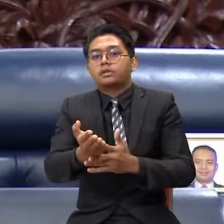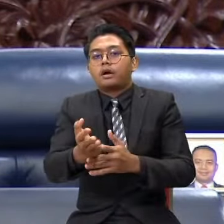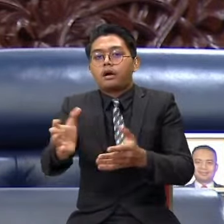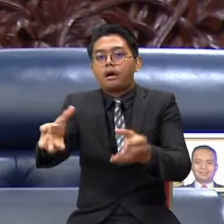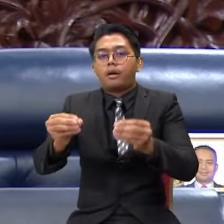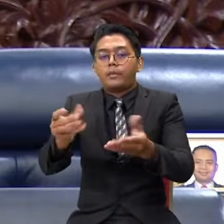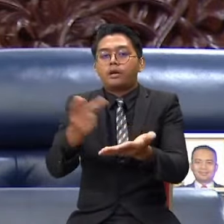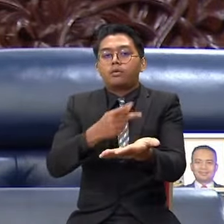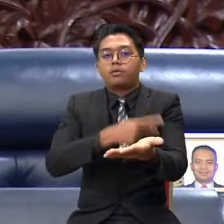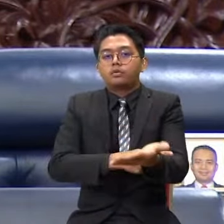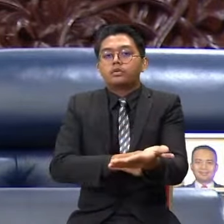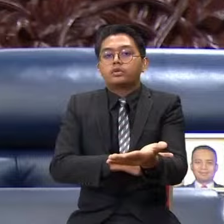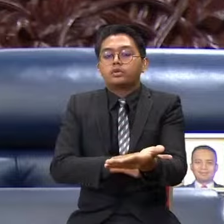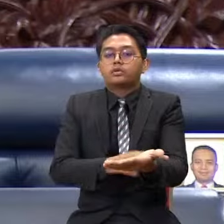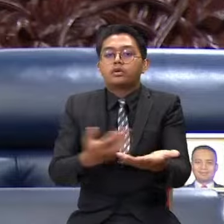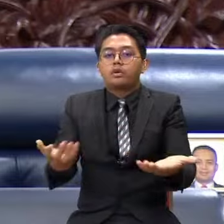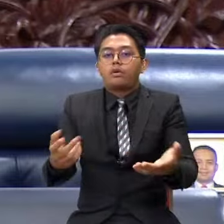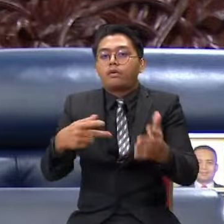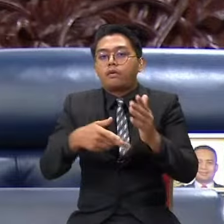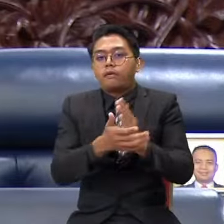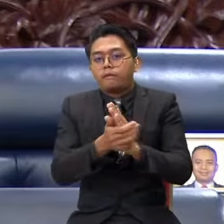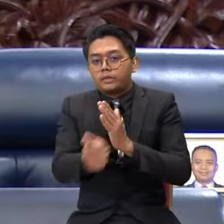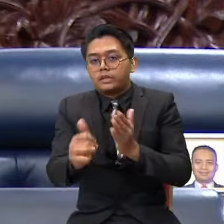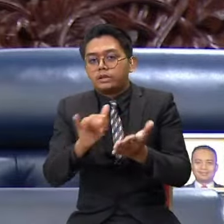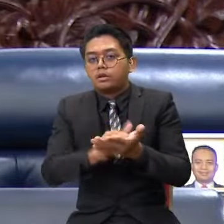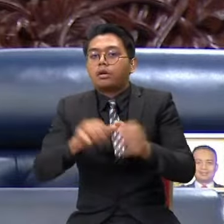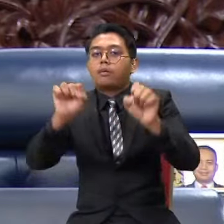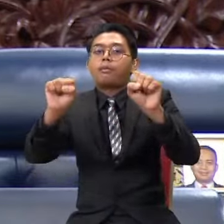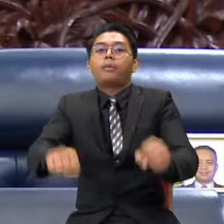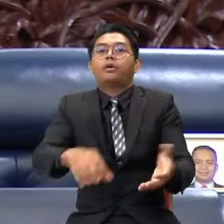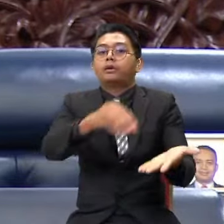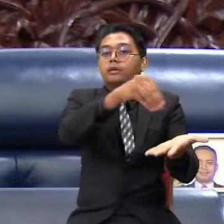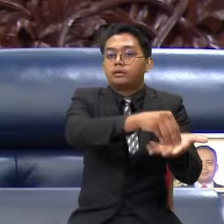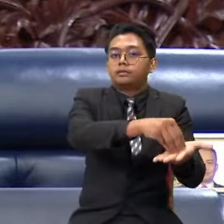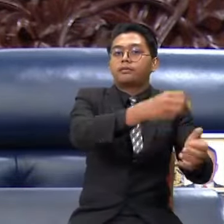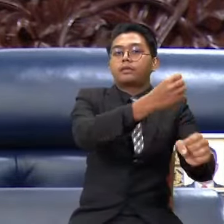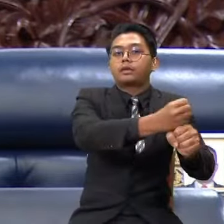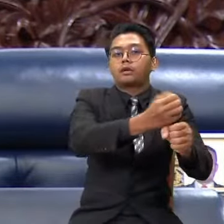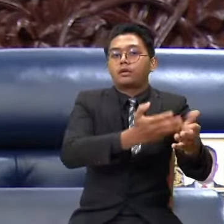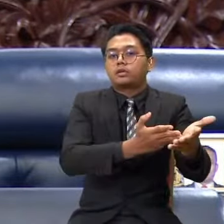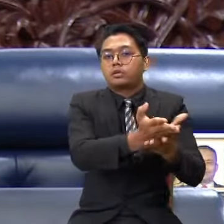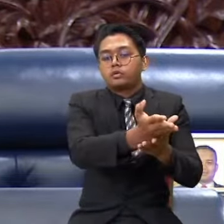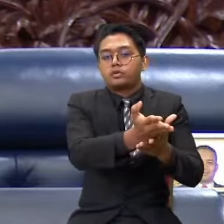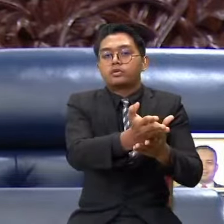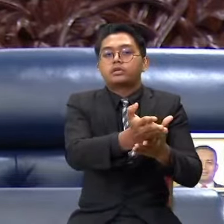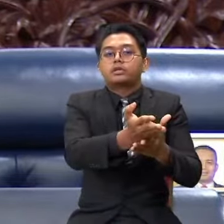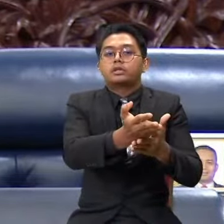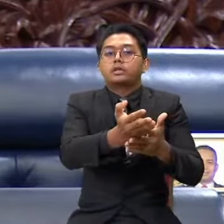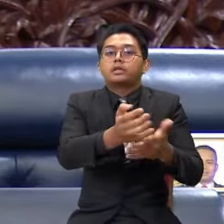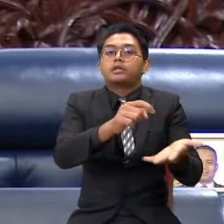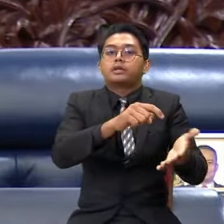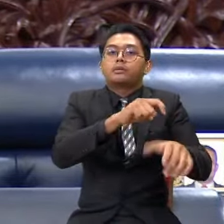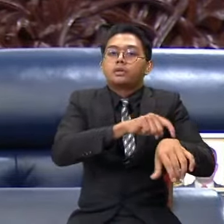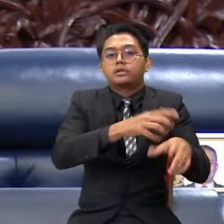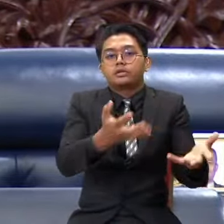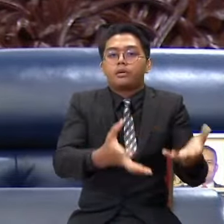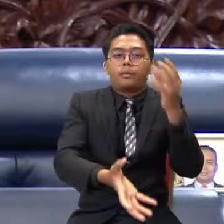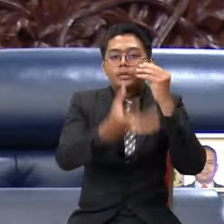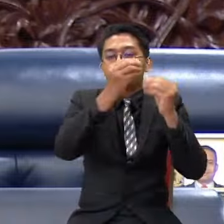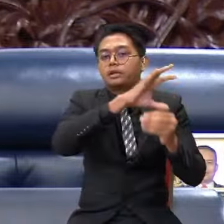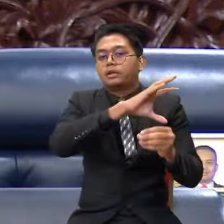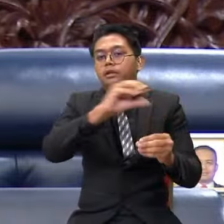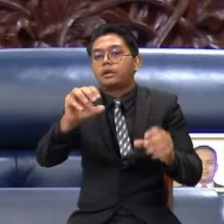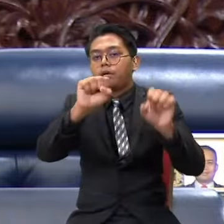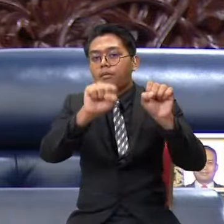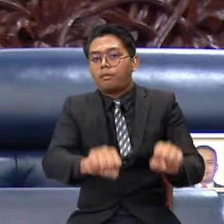amat berguna di mana mereka boleh mendapatkan placement pekerjaan terus semasa mereka sedang belajar dan juga mereka